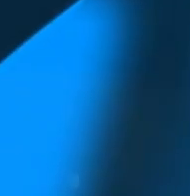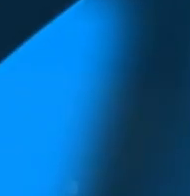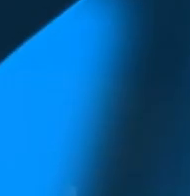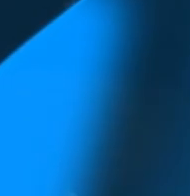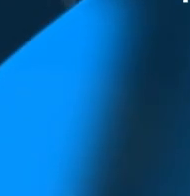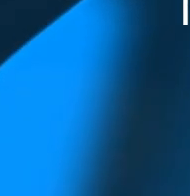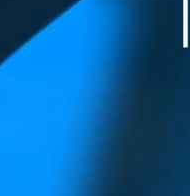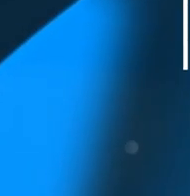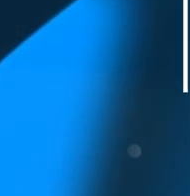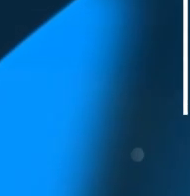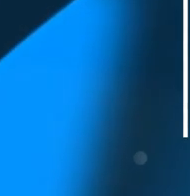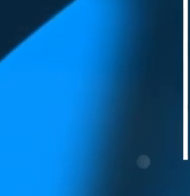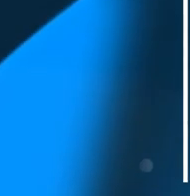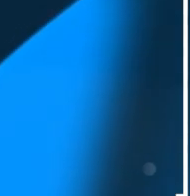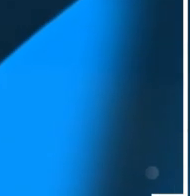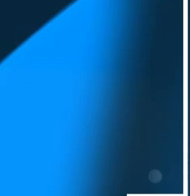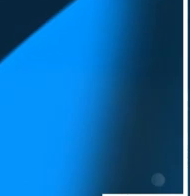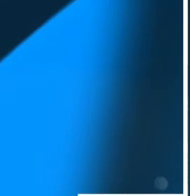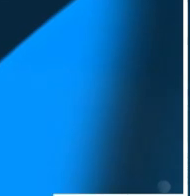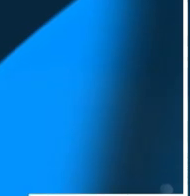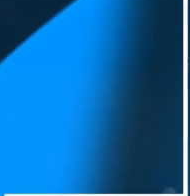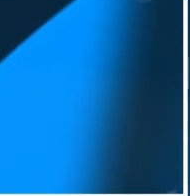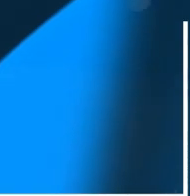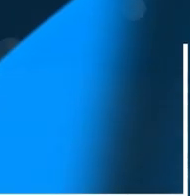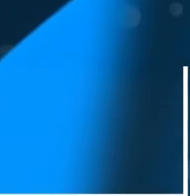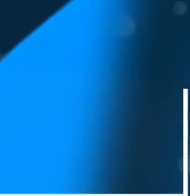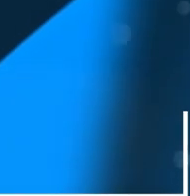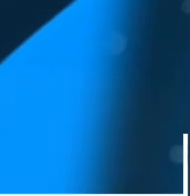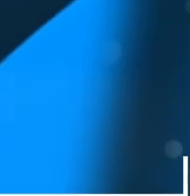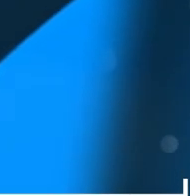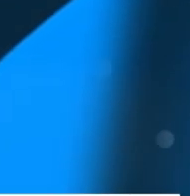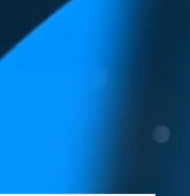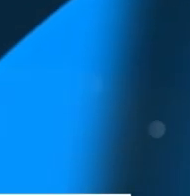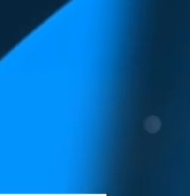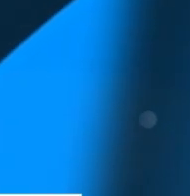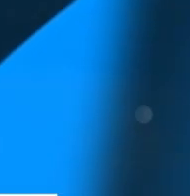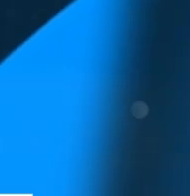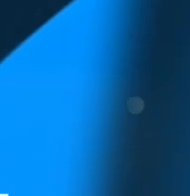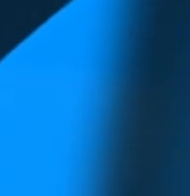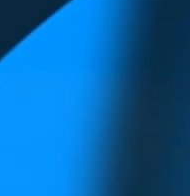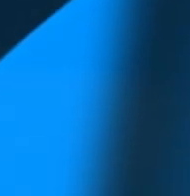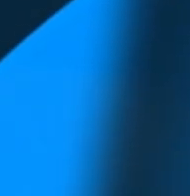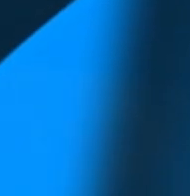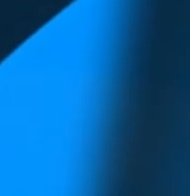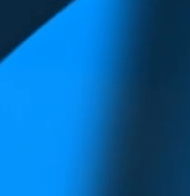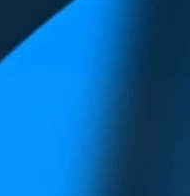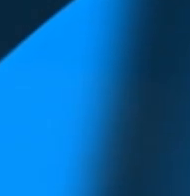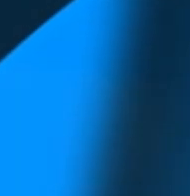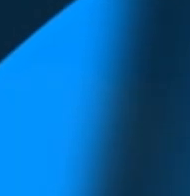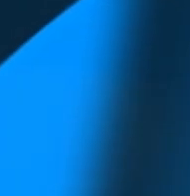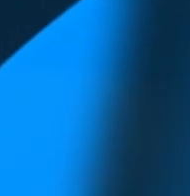දිනපතා අලුත් වීඩියෝ සහ ප්‍රවෘත්ති නැරඹීමට ඉහත බටන් එක ක්ලික් කර සියත ටීවී සබ්ස්ක්‍රයිබ් කරන්න.